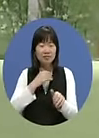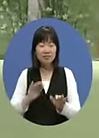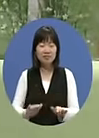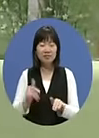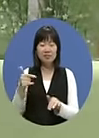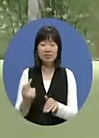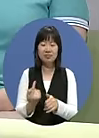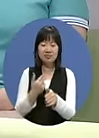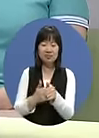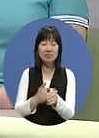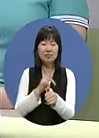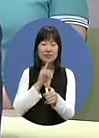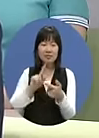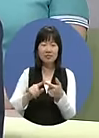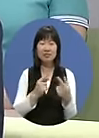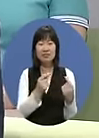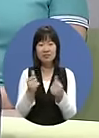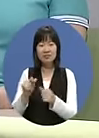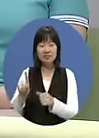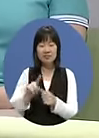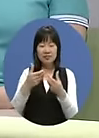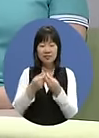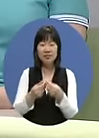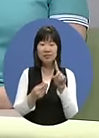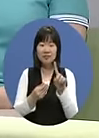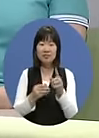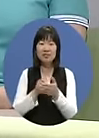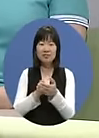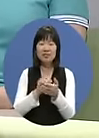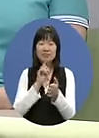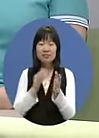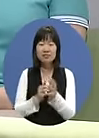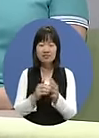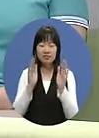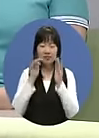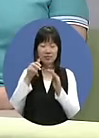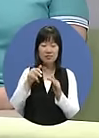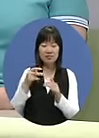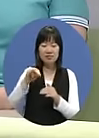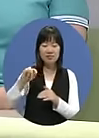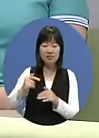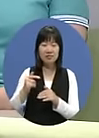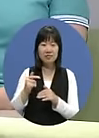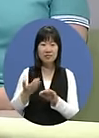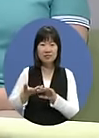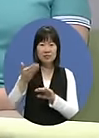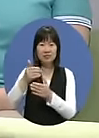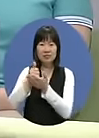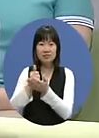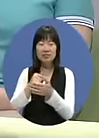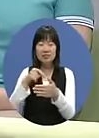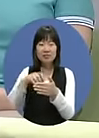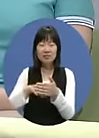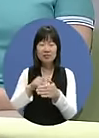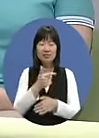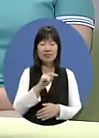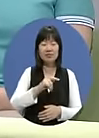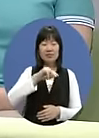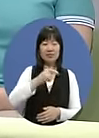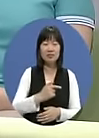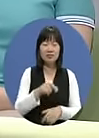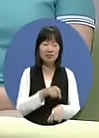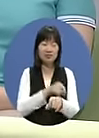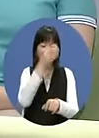노 선생님 말씀이랑 비슷한 어떤 사례 하나 들게요. 네. 저희 공신닷컴 멘토 중에 이제 논술 특기자로 명문대